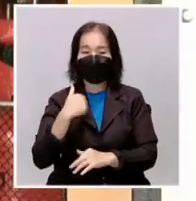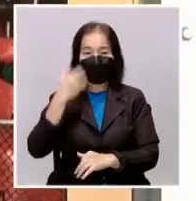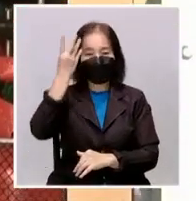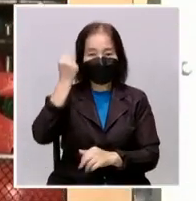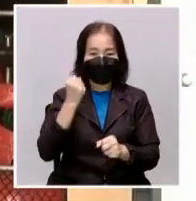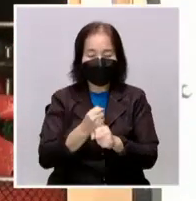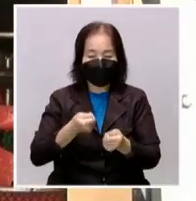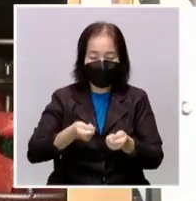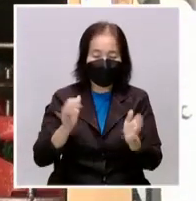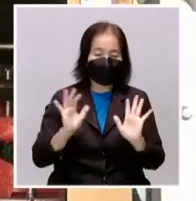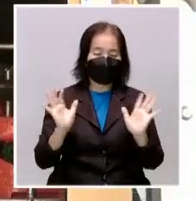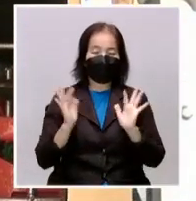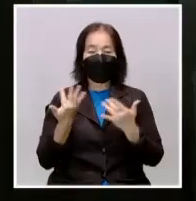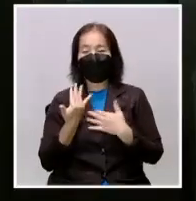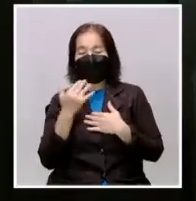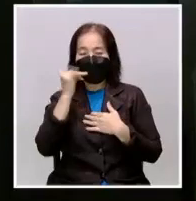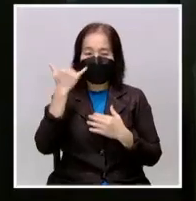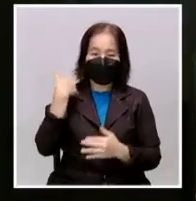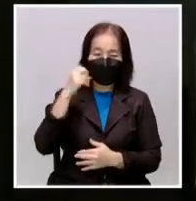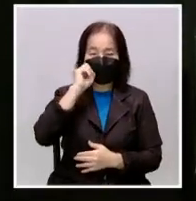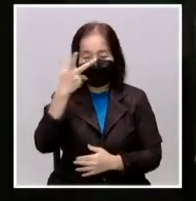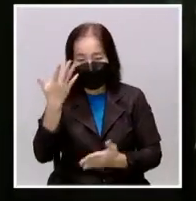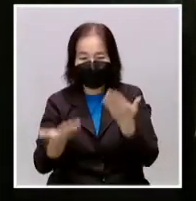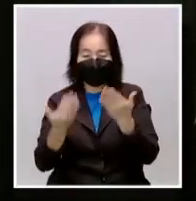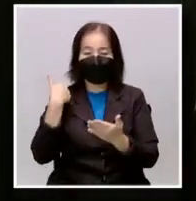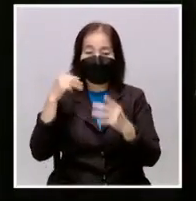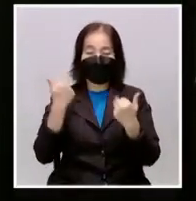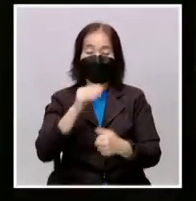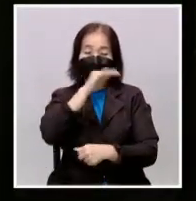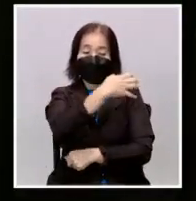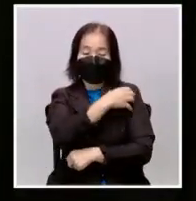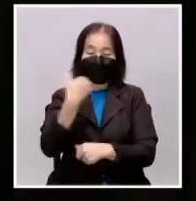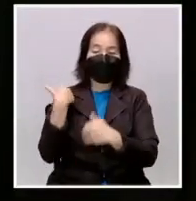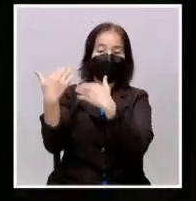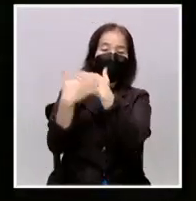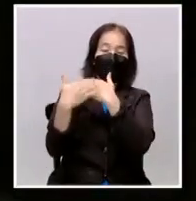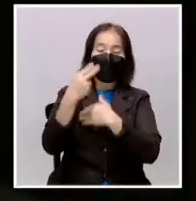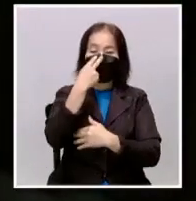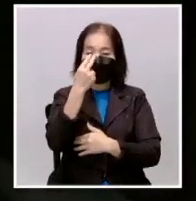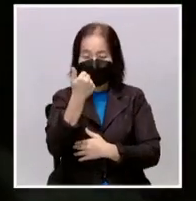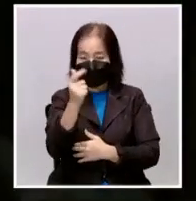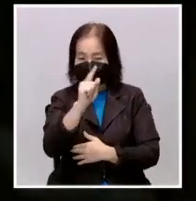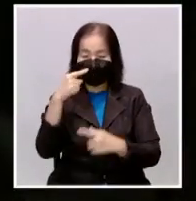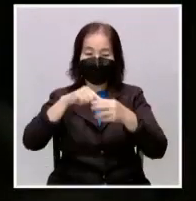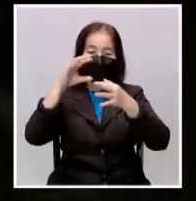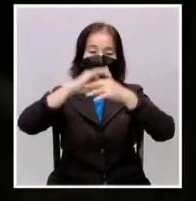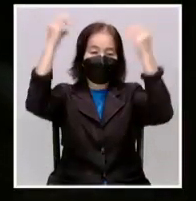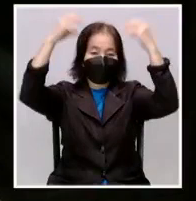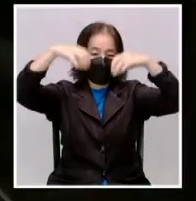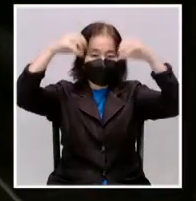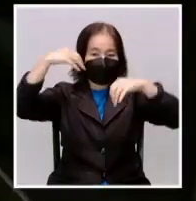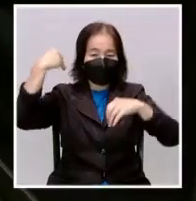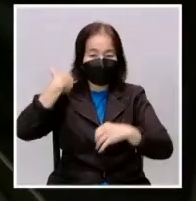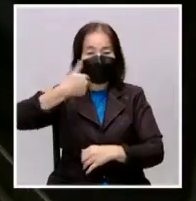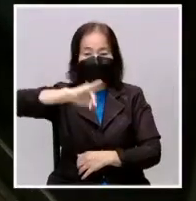เริ่มทำความสะอาดรอดูสถานการณ์ก่อนเพราะว่าวันนี้ทางเทศบาลแจ้งเตือนให้ต้องเฝ้าระวังเนื่องจากมีระดับน้ำระบายลง